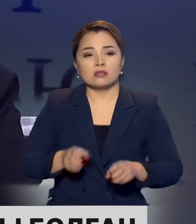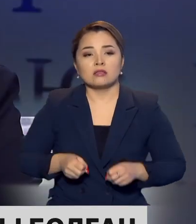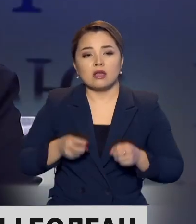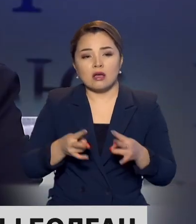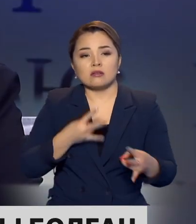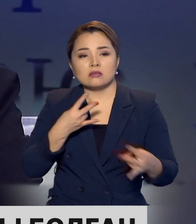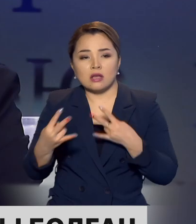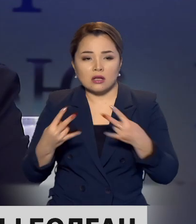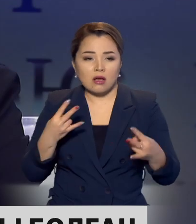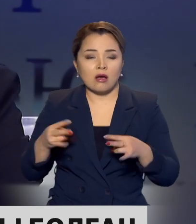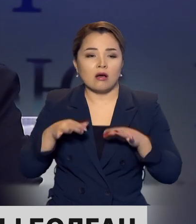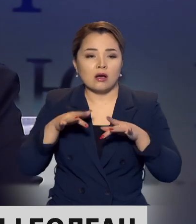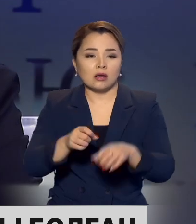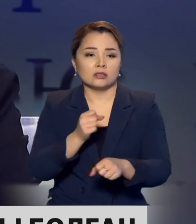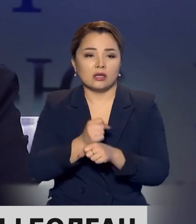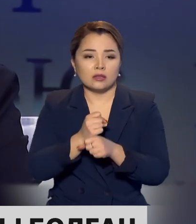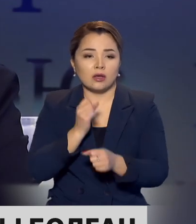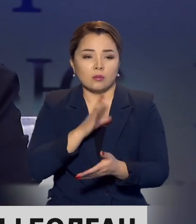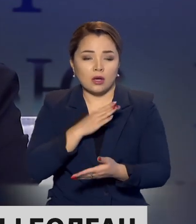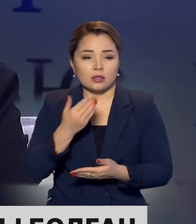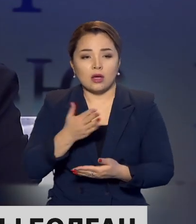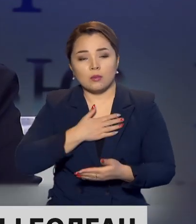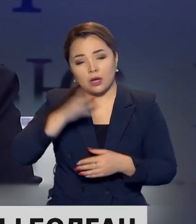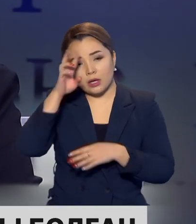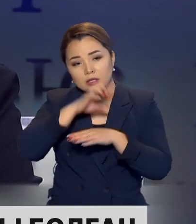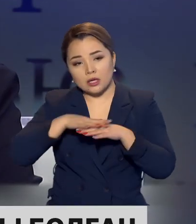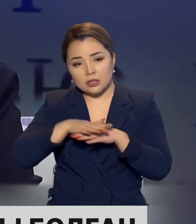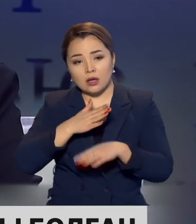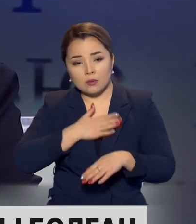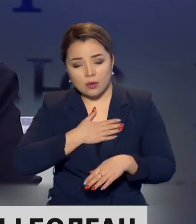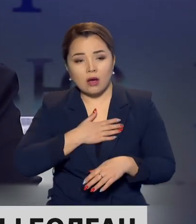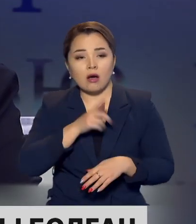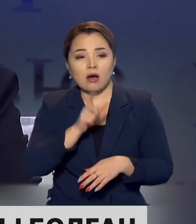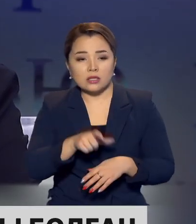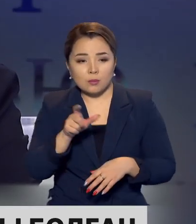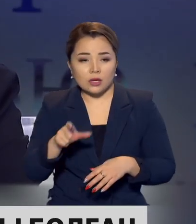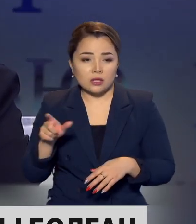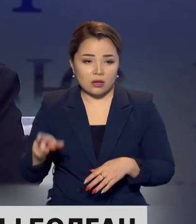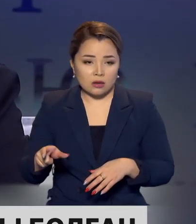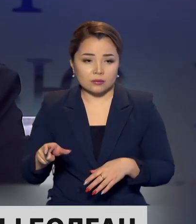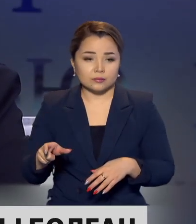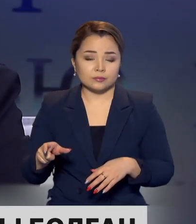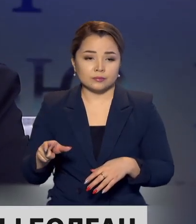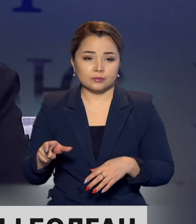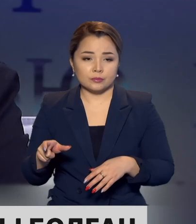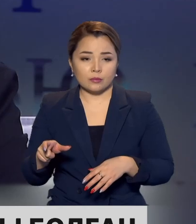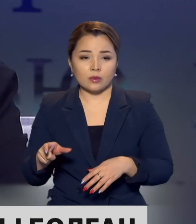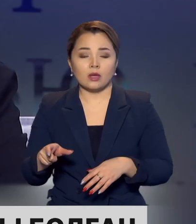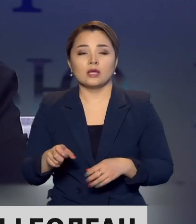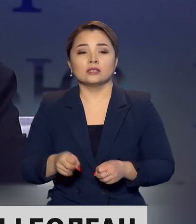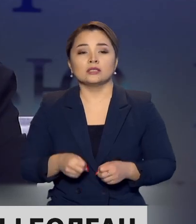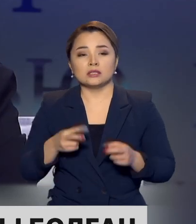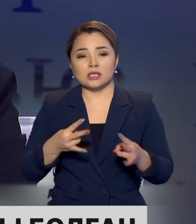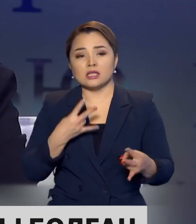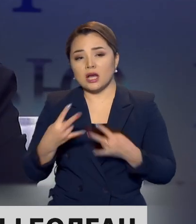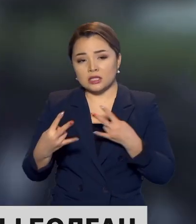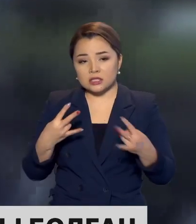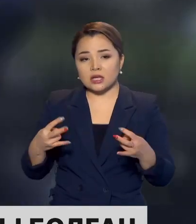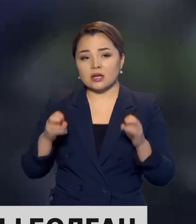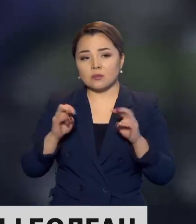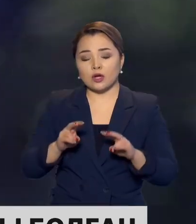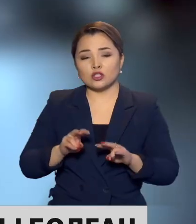жасалды. Яғни біздің елге, біздің мемлекетке, біздің азаматтарға террористік шабуылдар